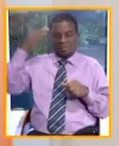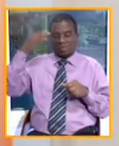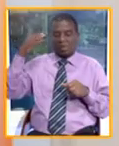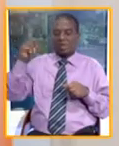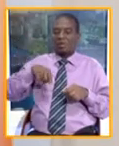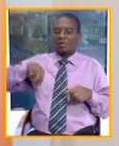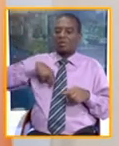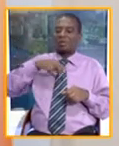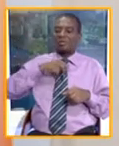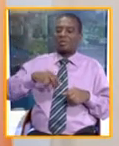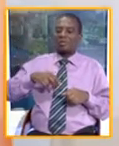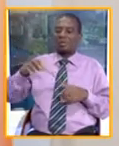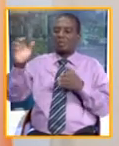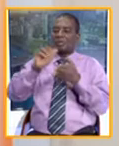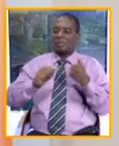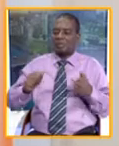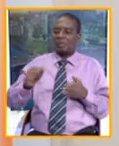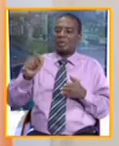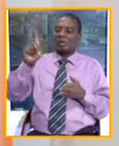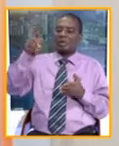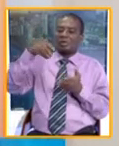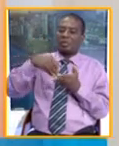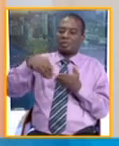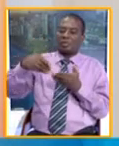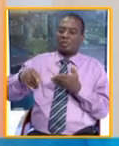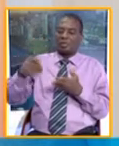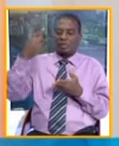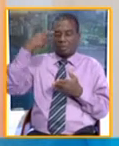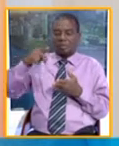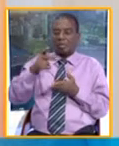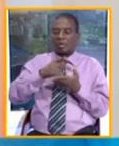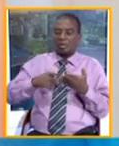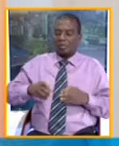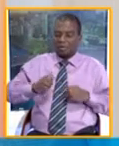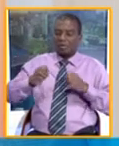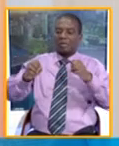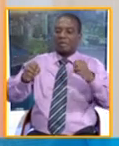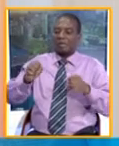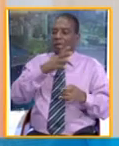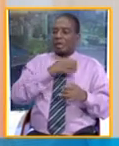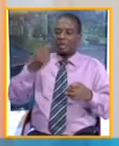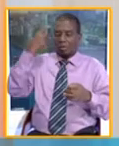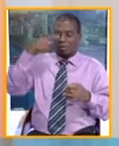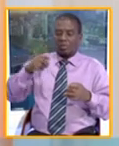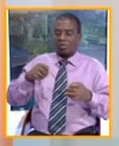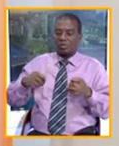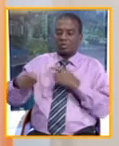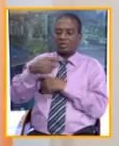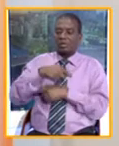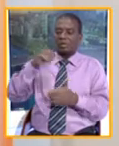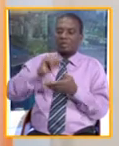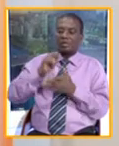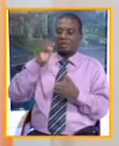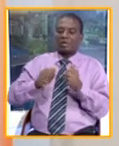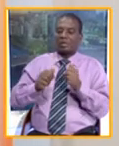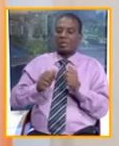de débloquer 1,5 milliard de francs CFA pour la phase pilote Et pour ce jour, c'est un peu plus de 300 millions de francs CFA, à